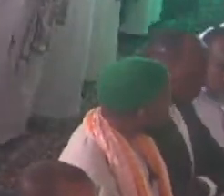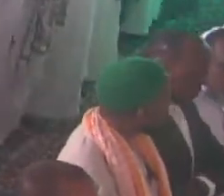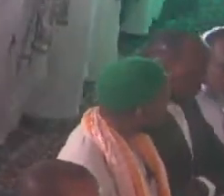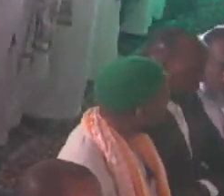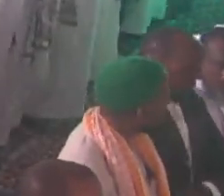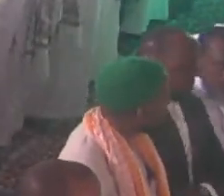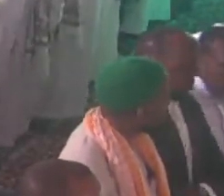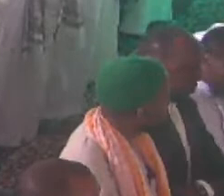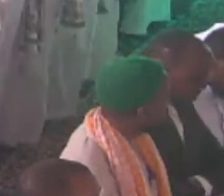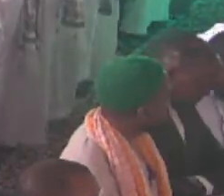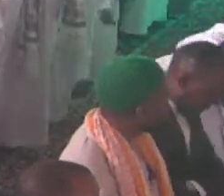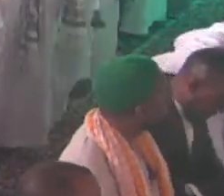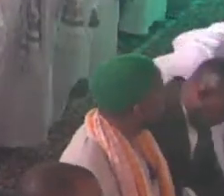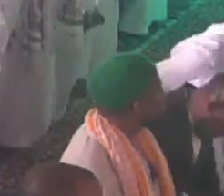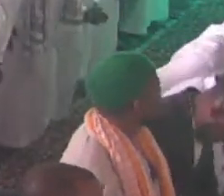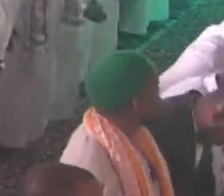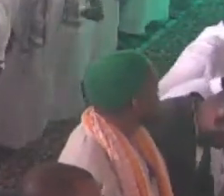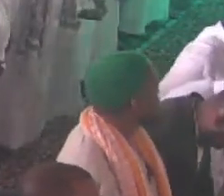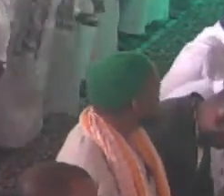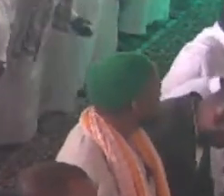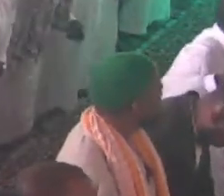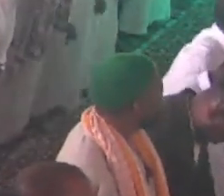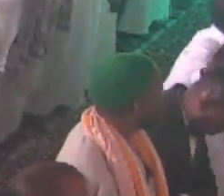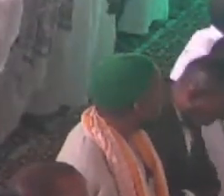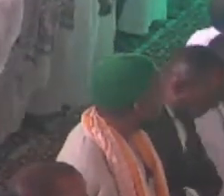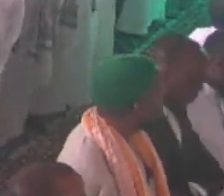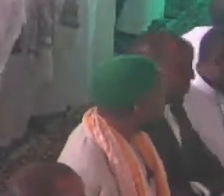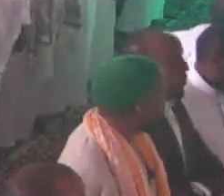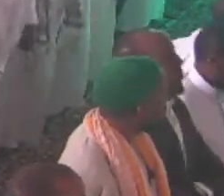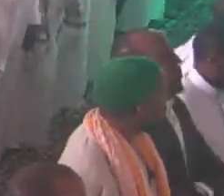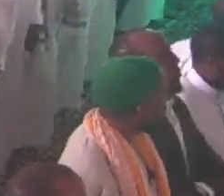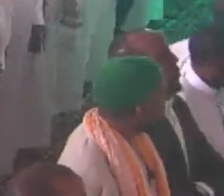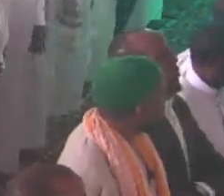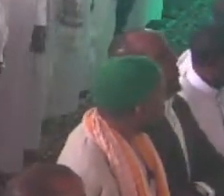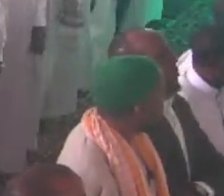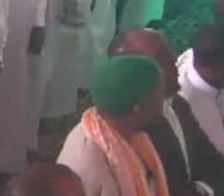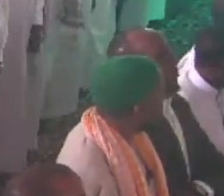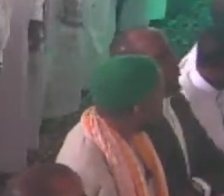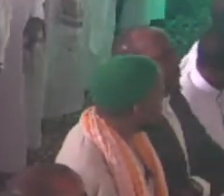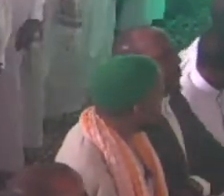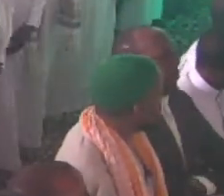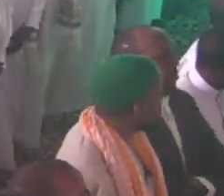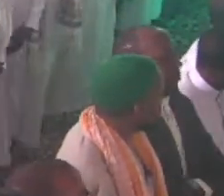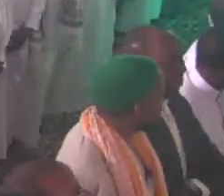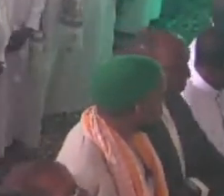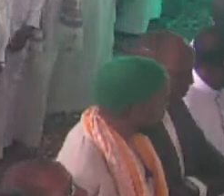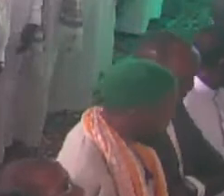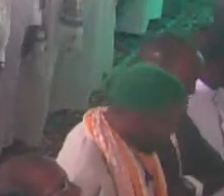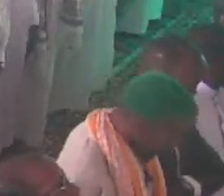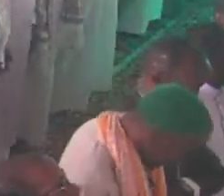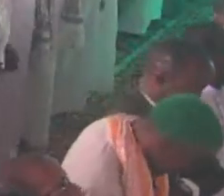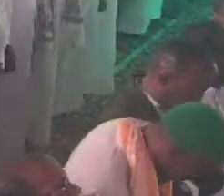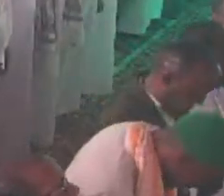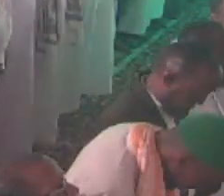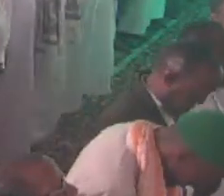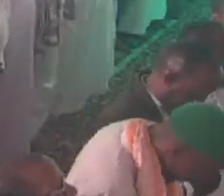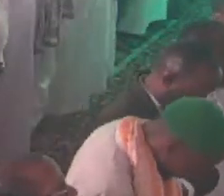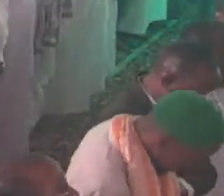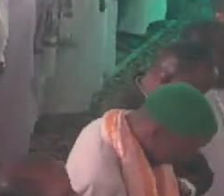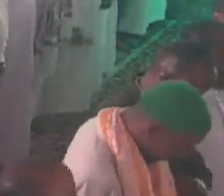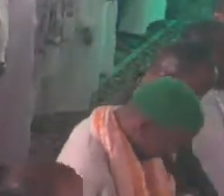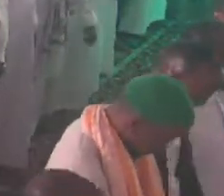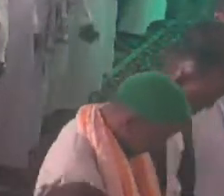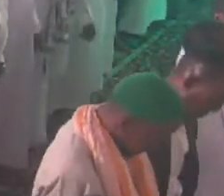الفلاح. قد قامت الصلاة قد قامت الصلاة. الله أكبر الله أكبر